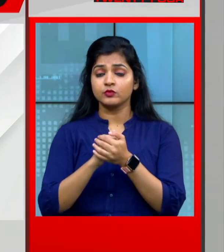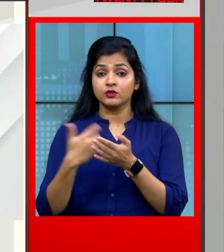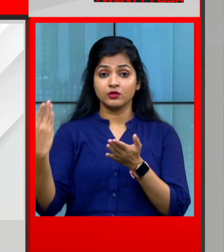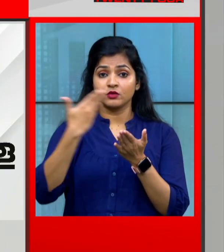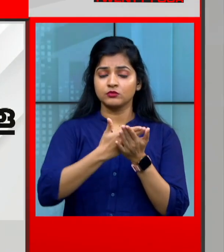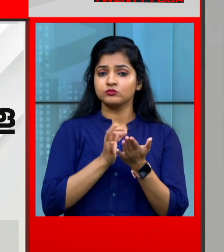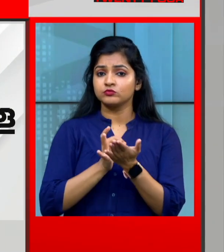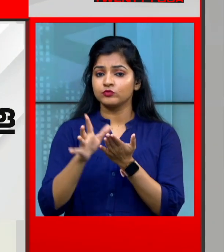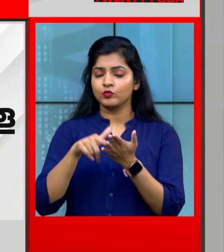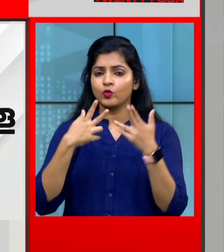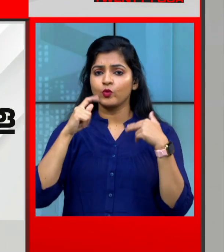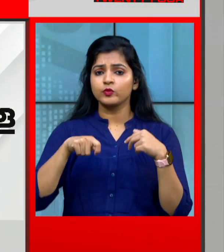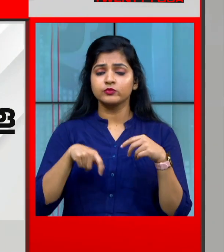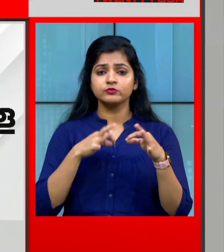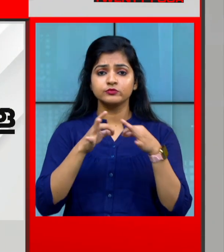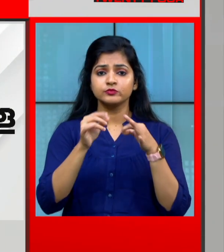അച്യുതൻ.